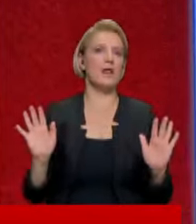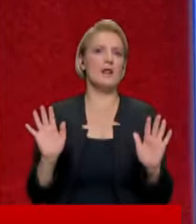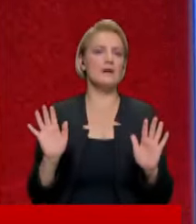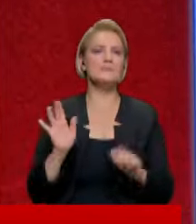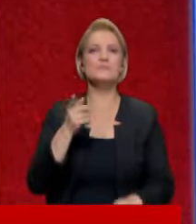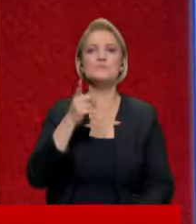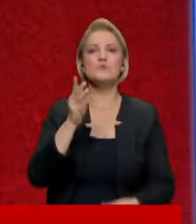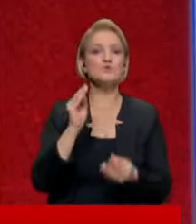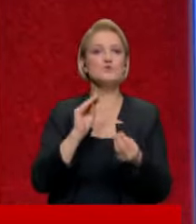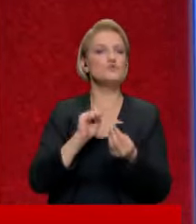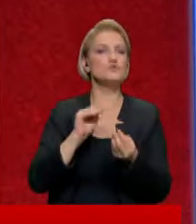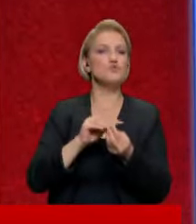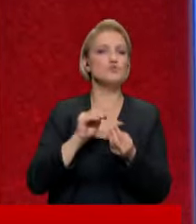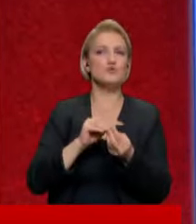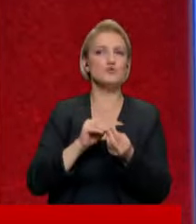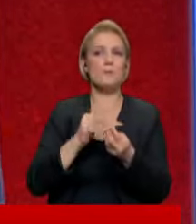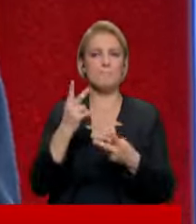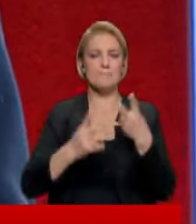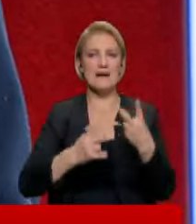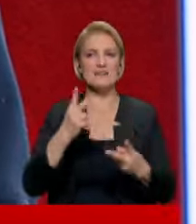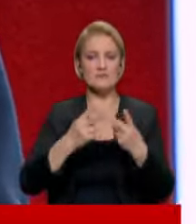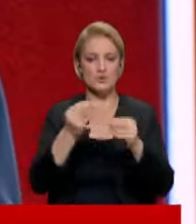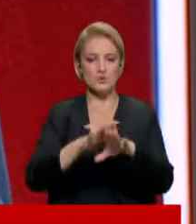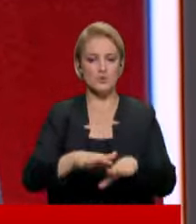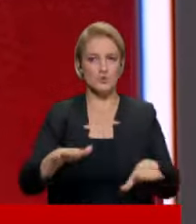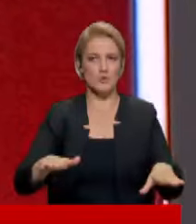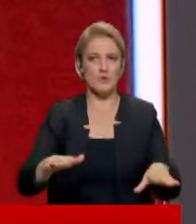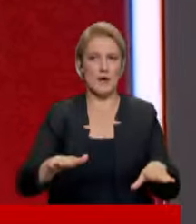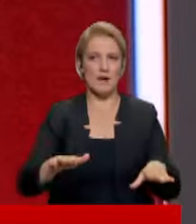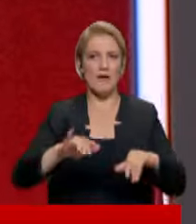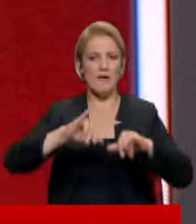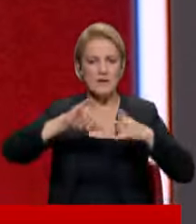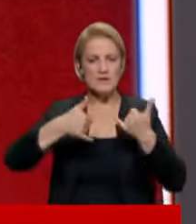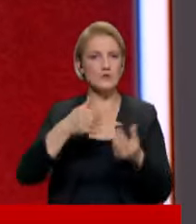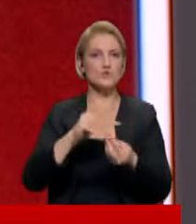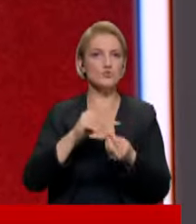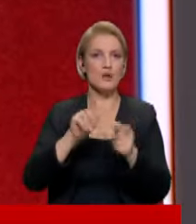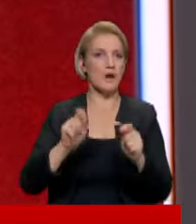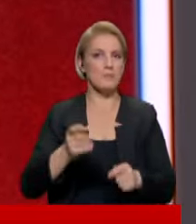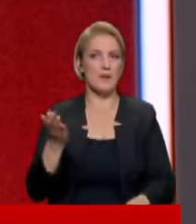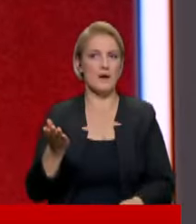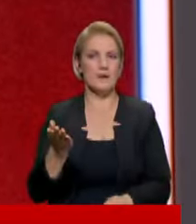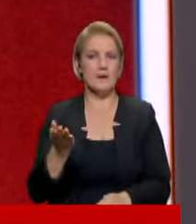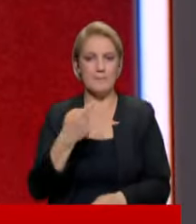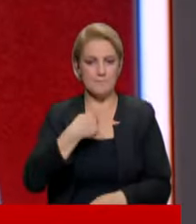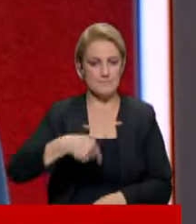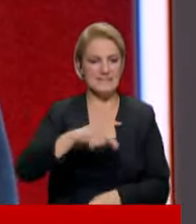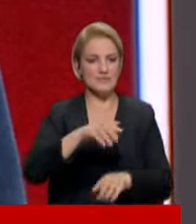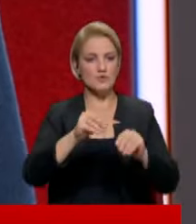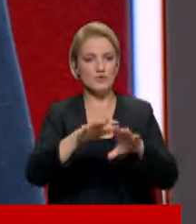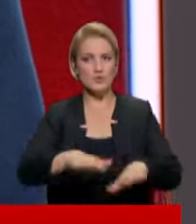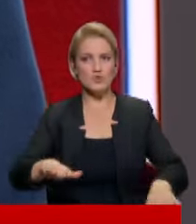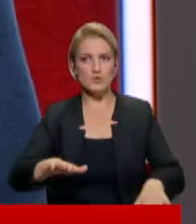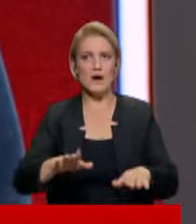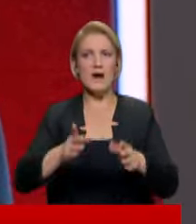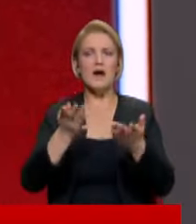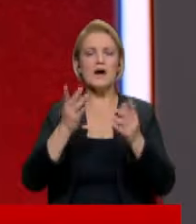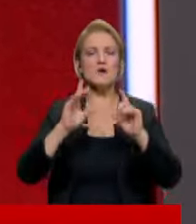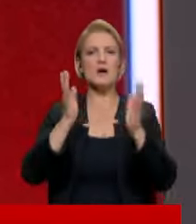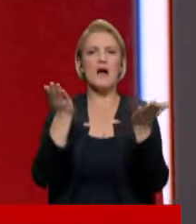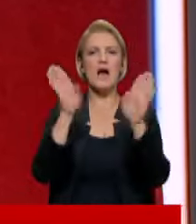peki suça sürüklenen Bazı çocuklar Eee ağır suçlar da işleyebiliyor yani biz çocukların kapalı kurumlara